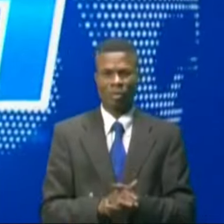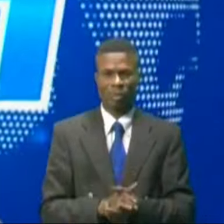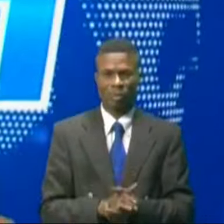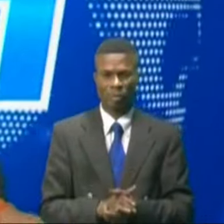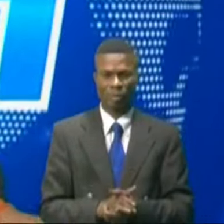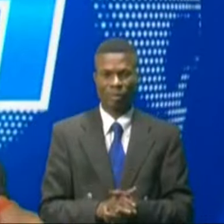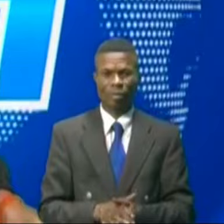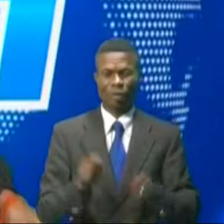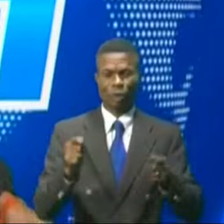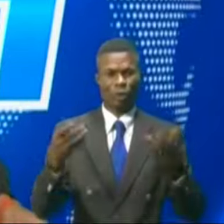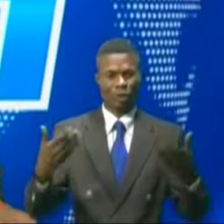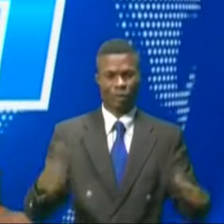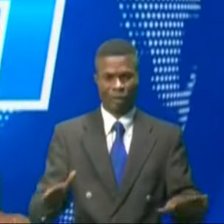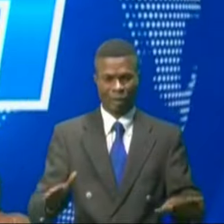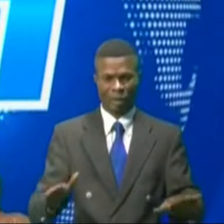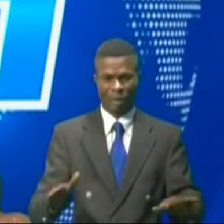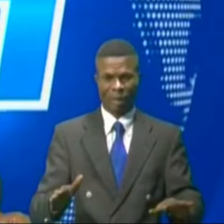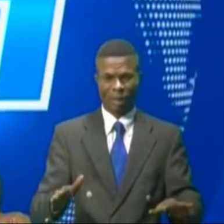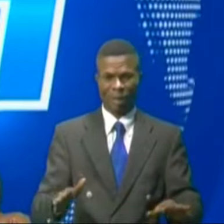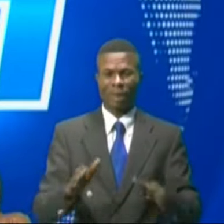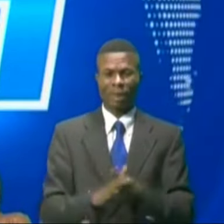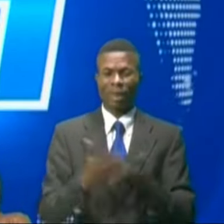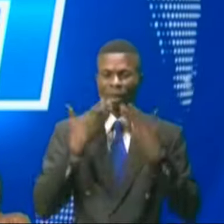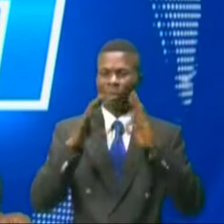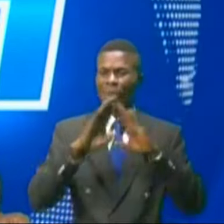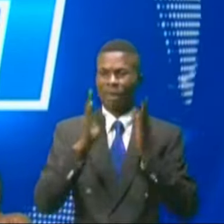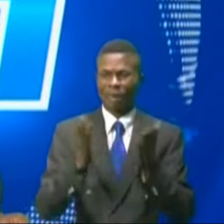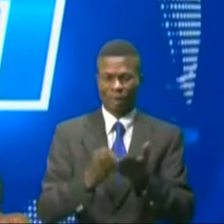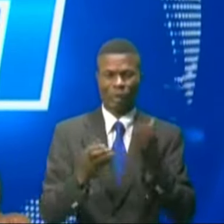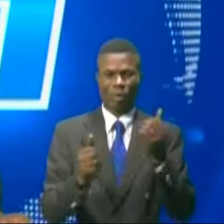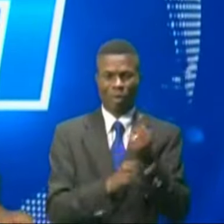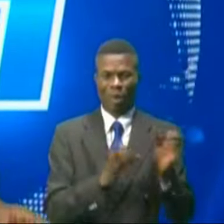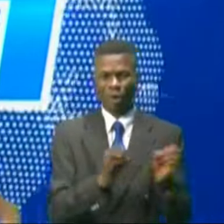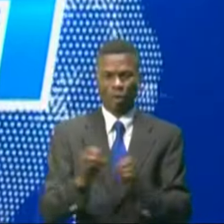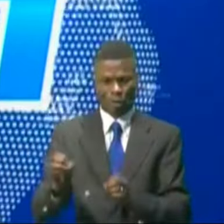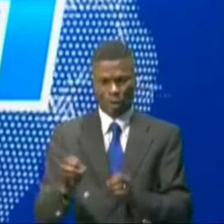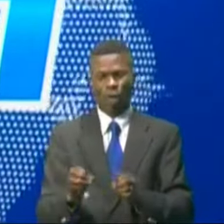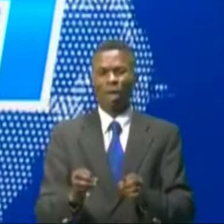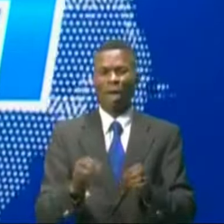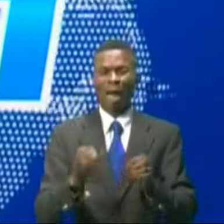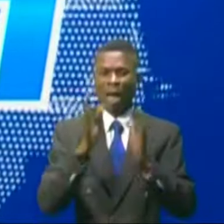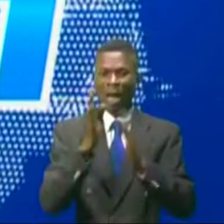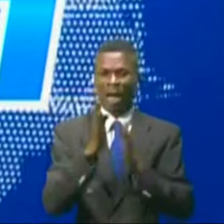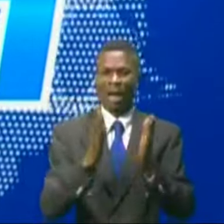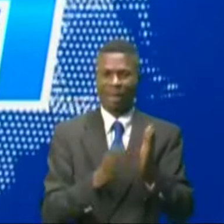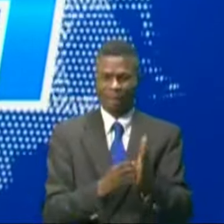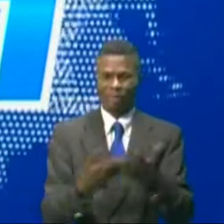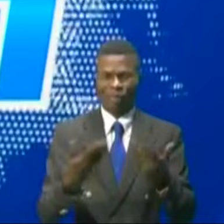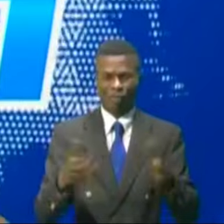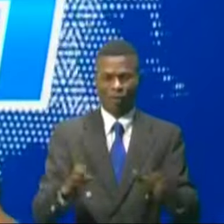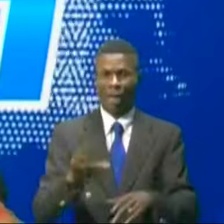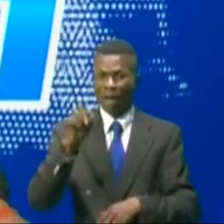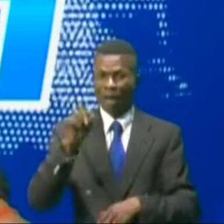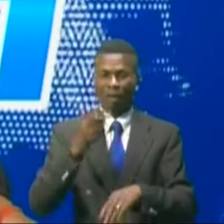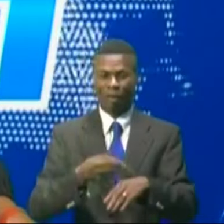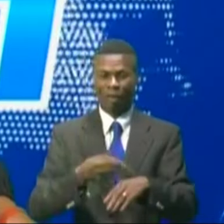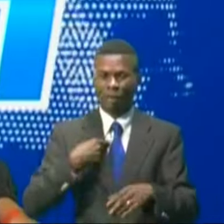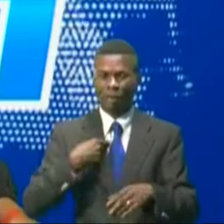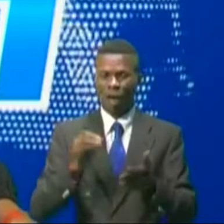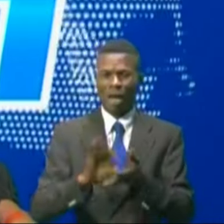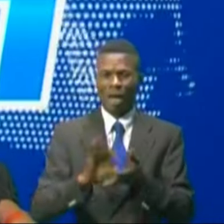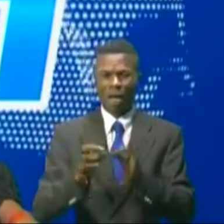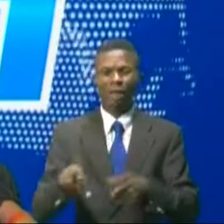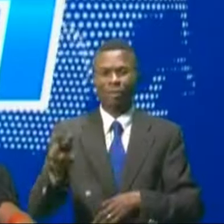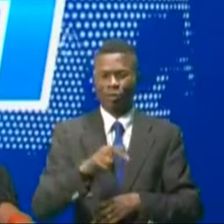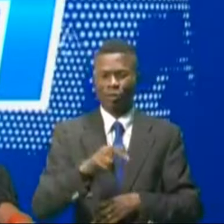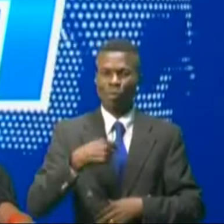C'est la fin de ce journal de Doris Mozotamboué, réalisé par Monique Mavoué, André Njeka. Cédric Eninambo a concouru